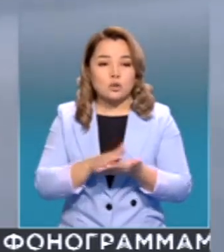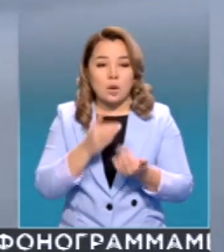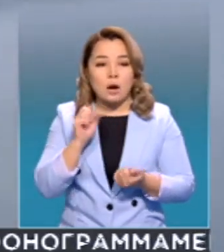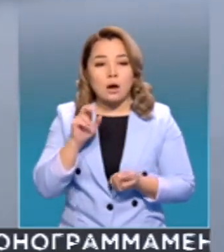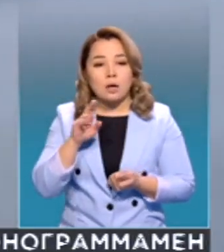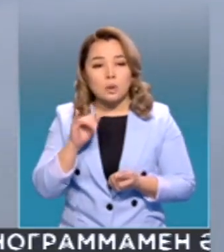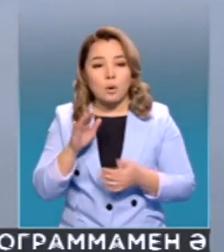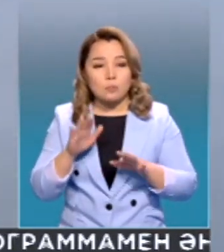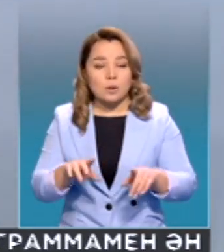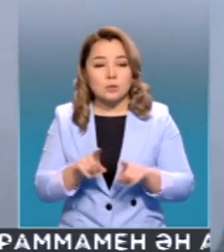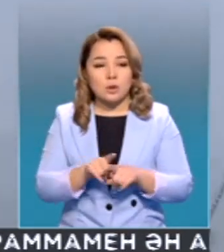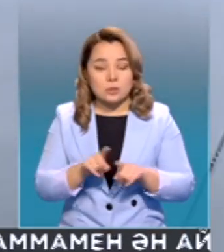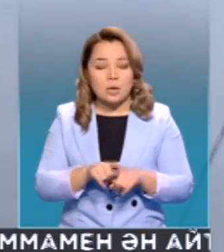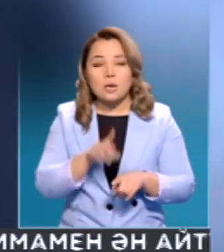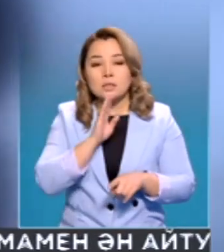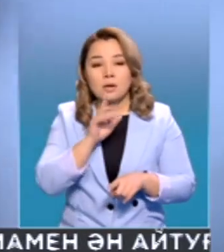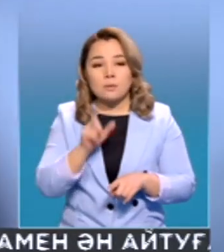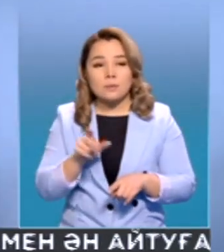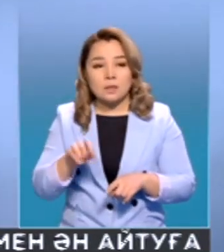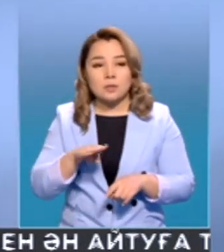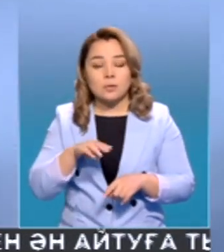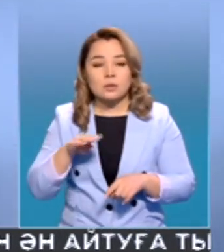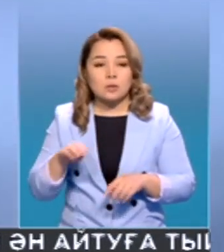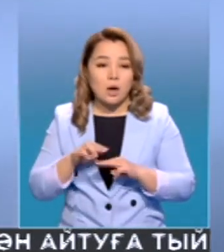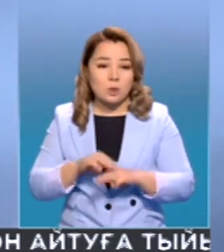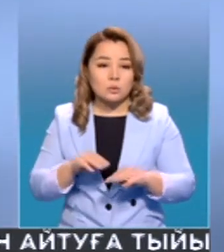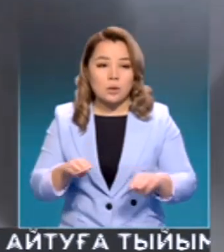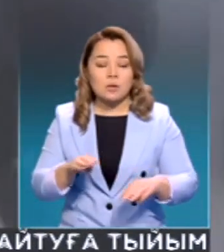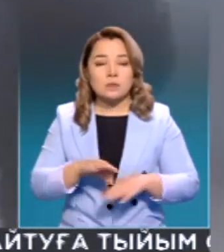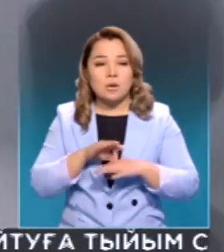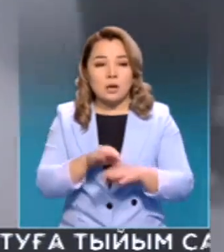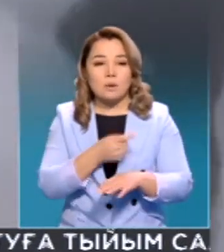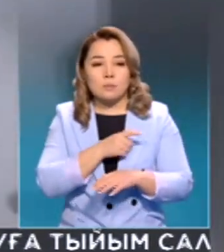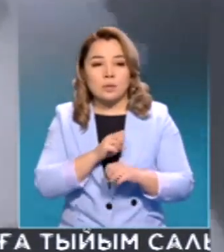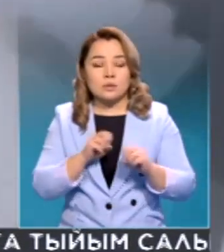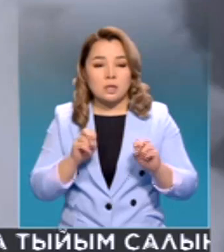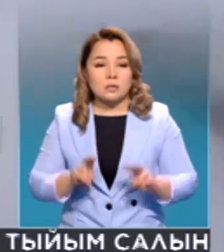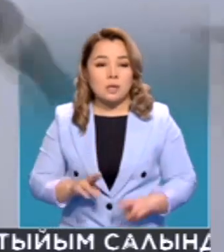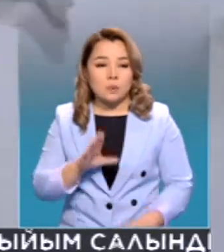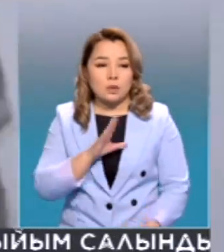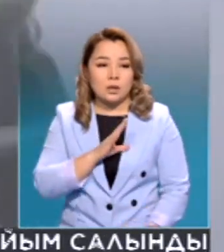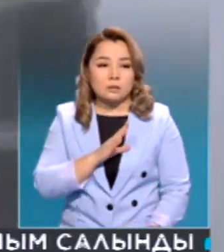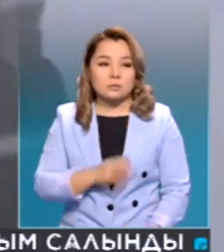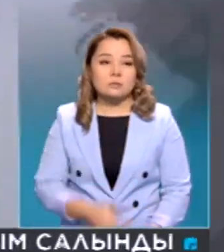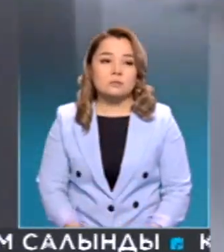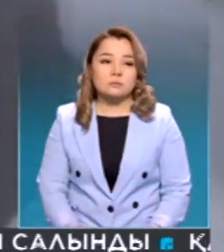елді мекендегі үш жүкті келіншек Теміртаудағы перзентханаға жеткізілген.